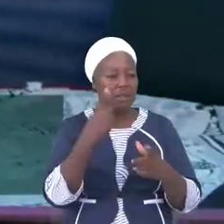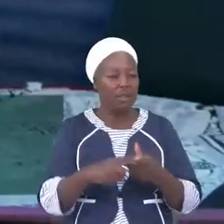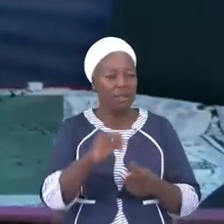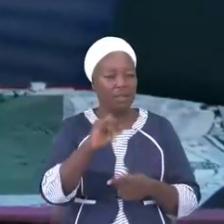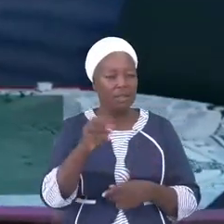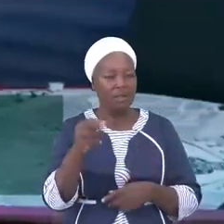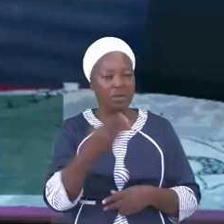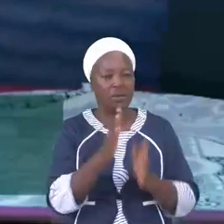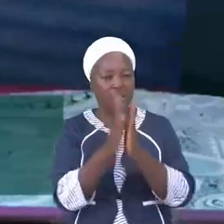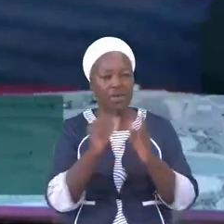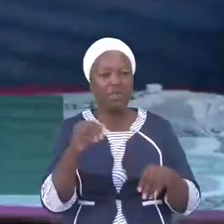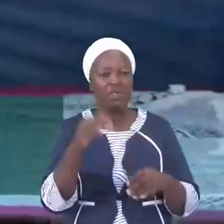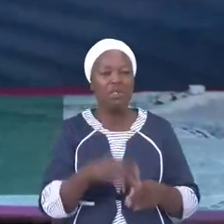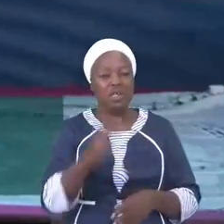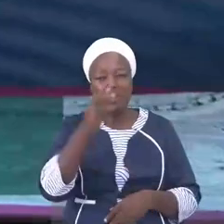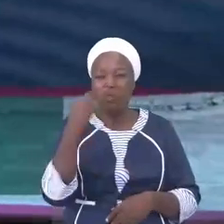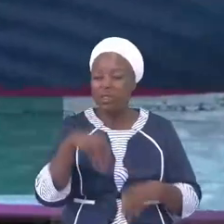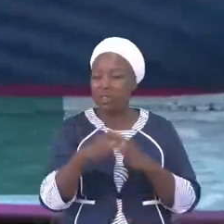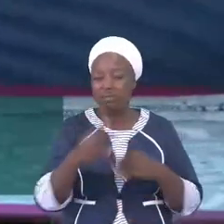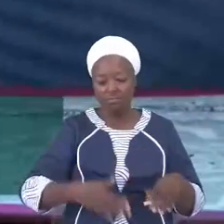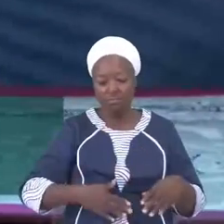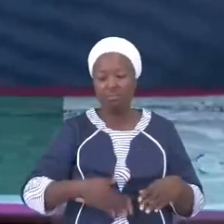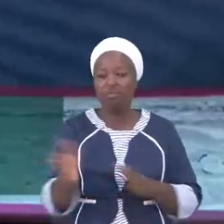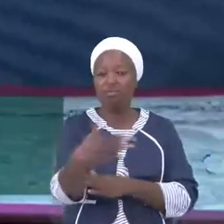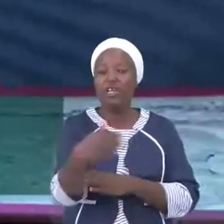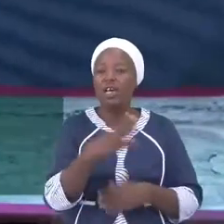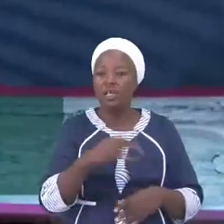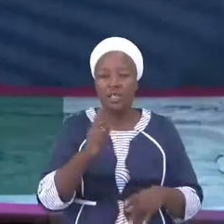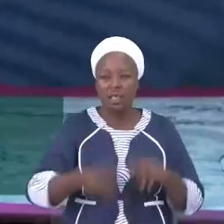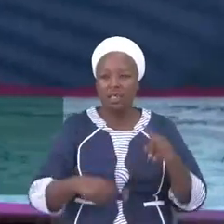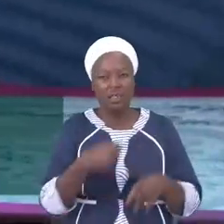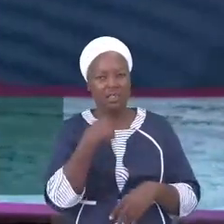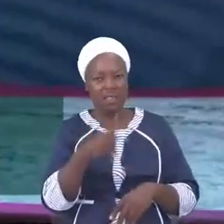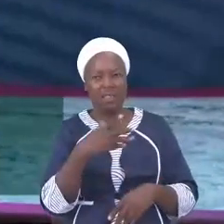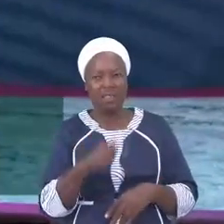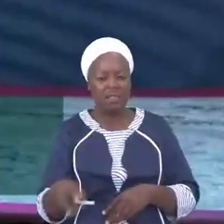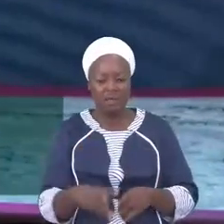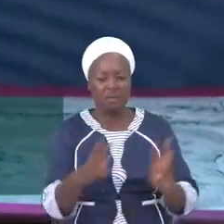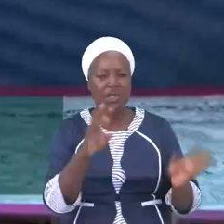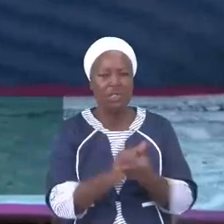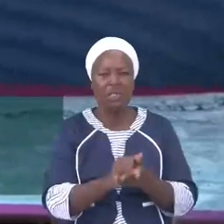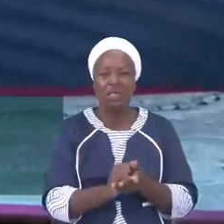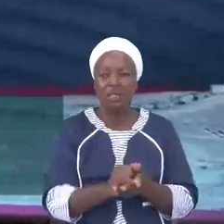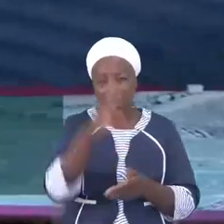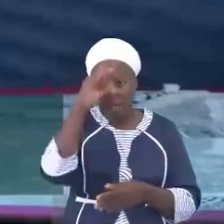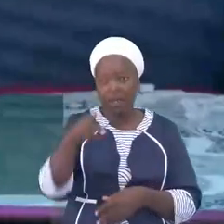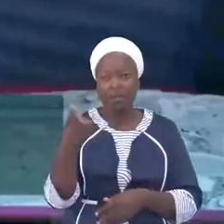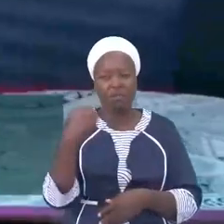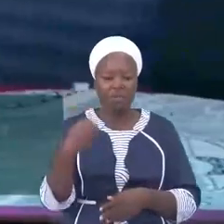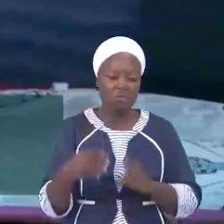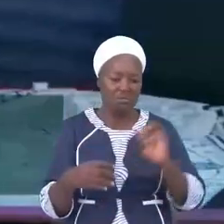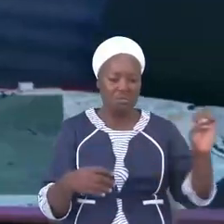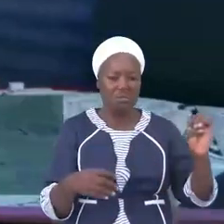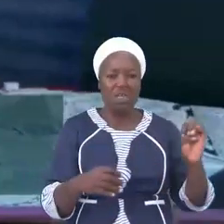Jonas pria. Il était dans le ventre du poisson. Il ne savait pas dans quelle direction il allait. Est-ce que c'est au nord ou bien au